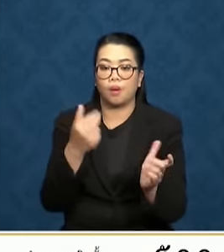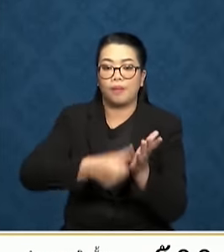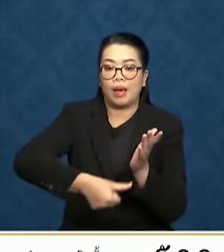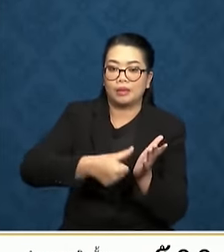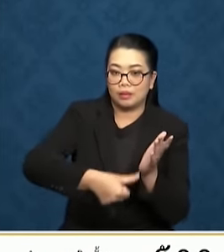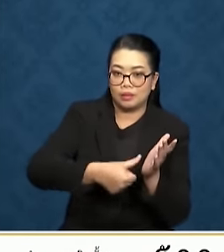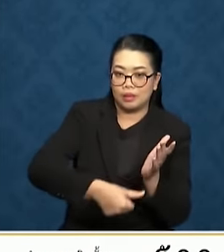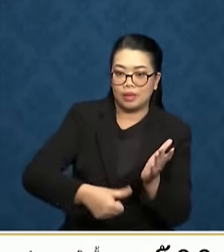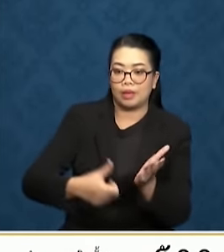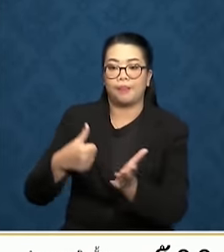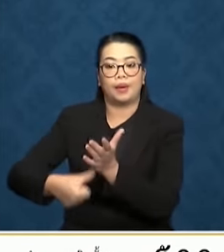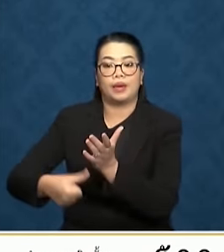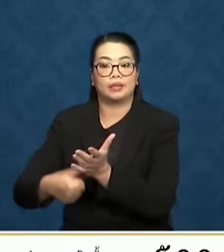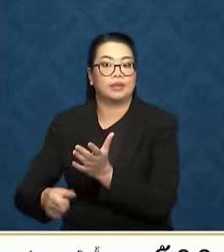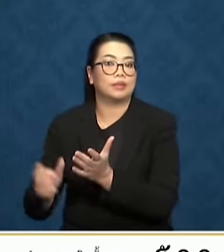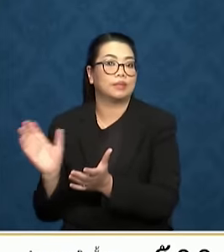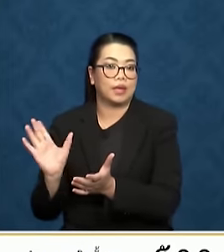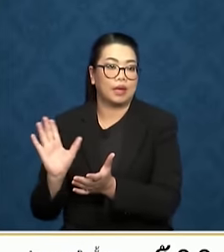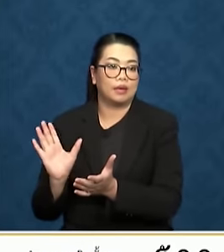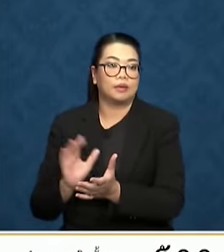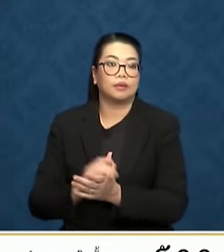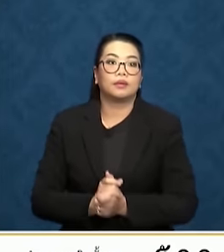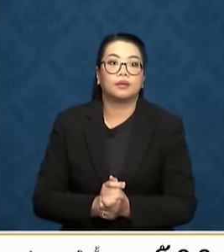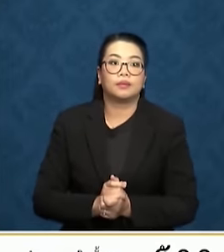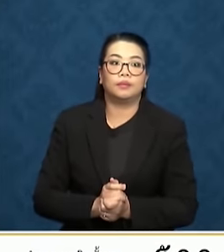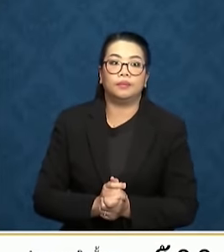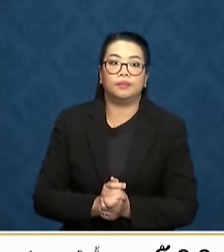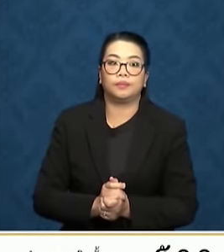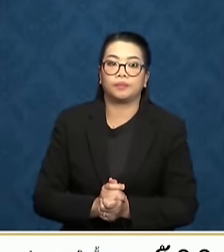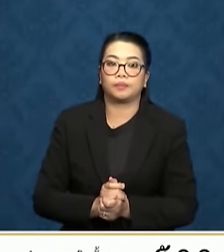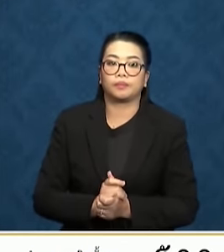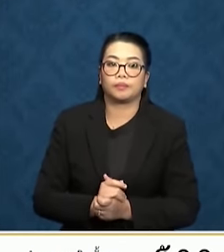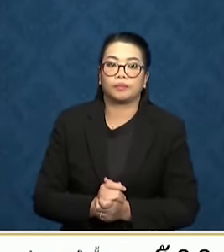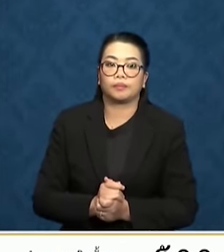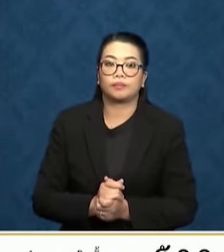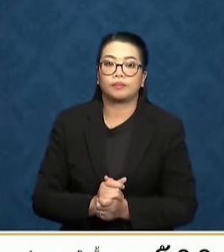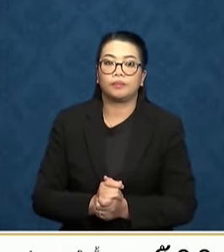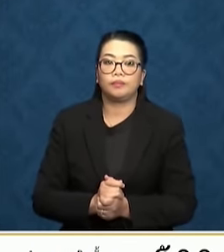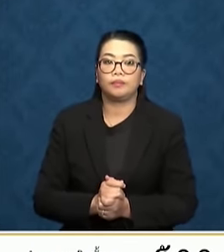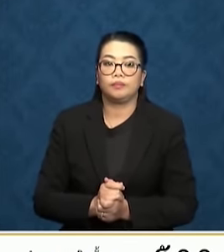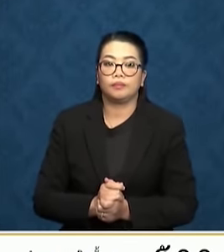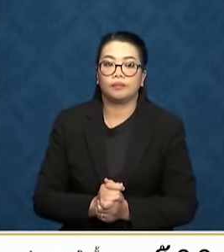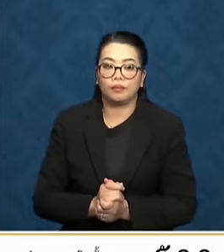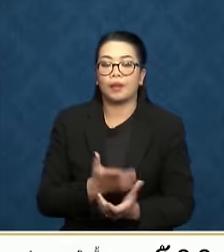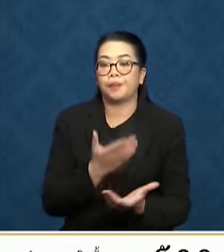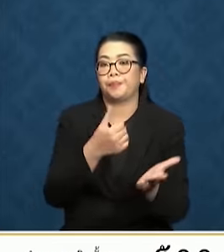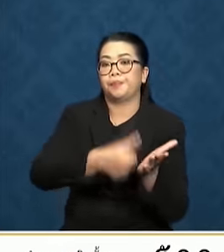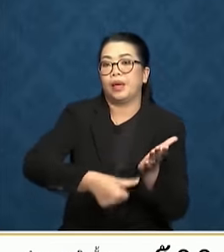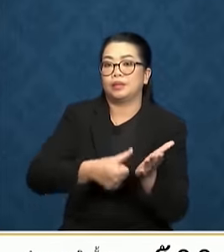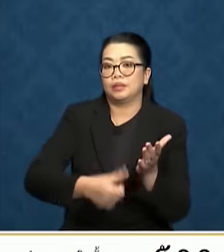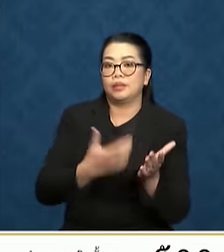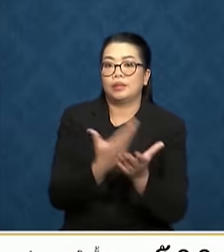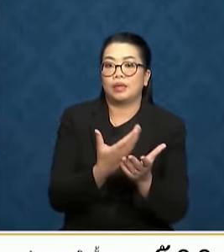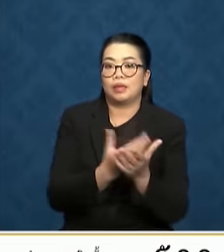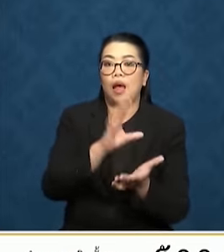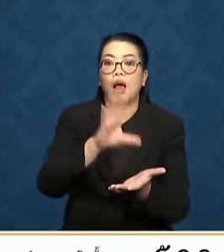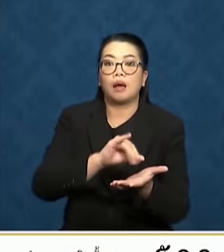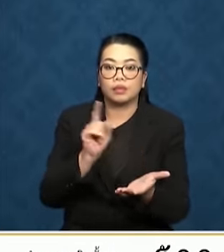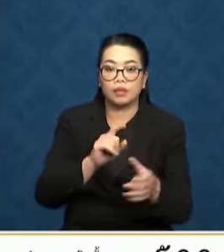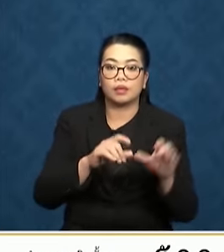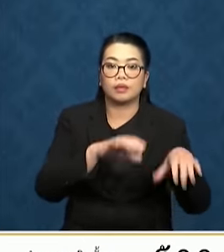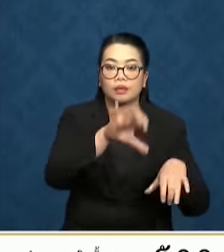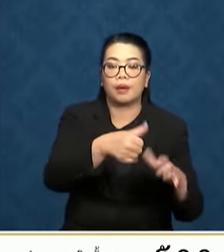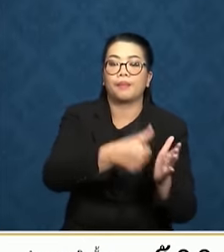กับส่วนที่ไม่ใช่เป็นภาษี tax Revenueกับ non taxRevenueที่เป็นภาษีนั้นมาจาก 3กรมครับก็คือกรม